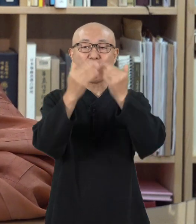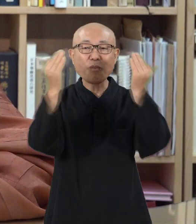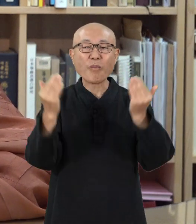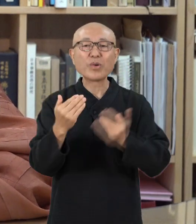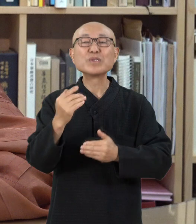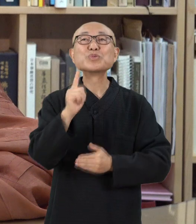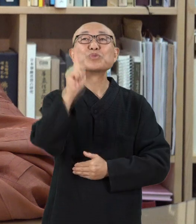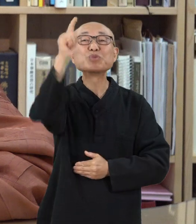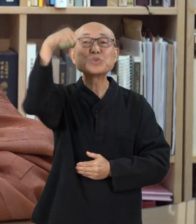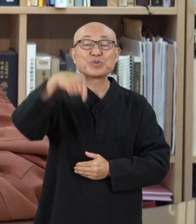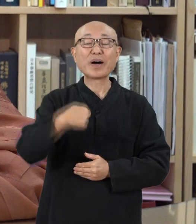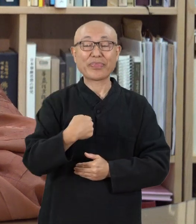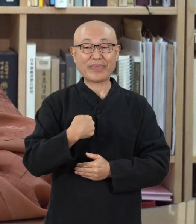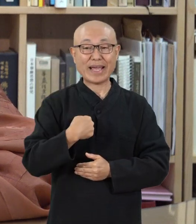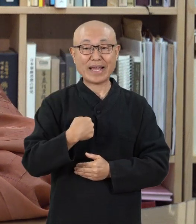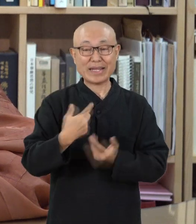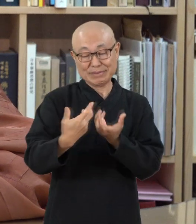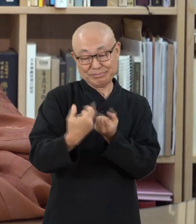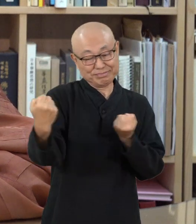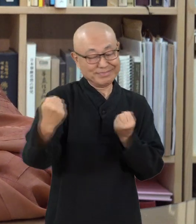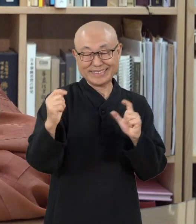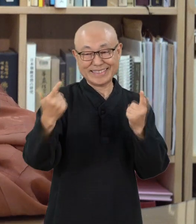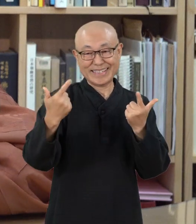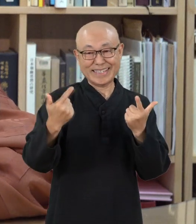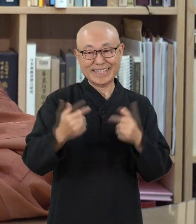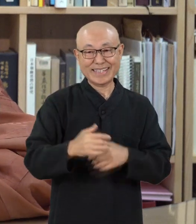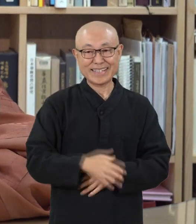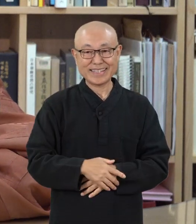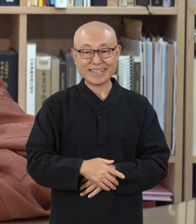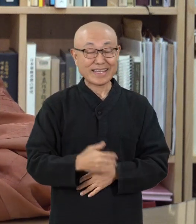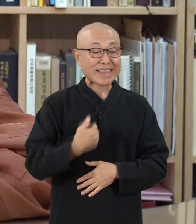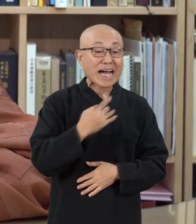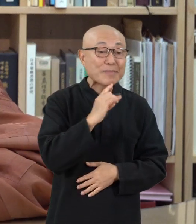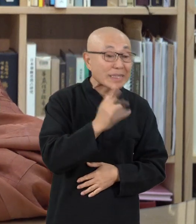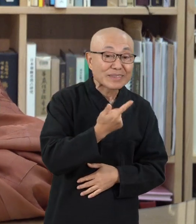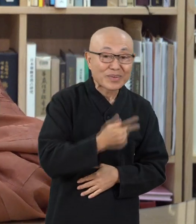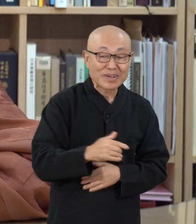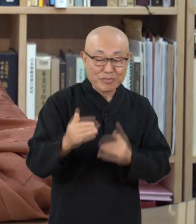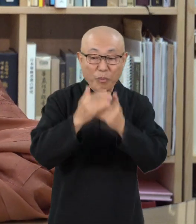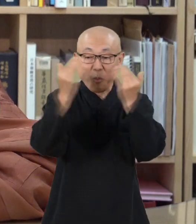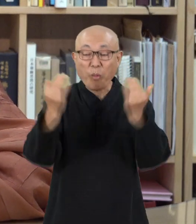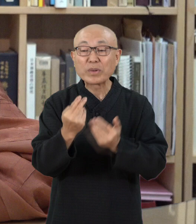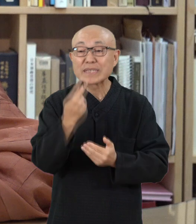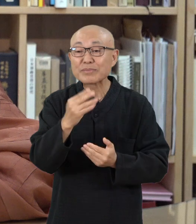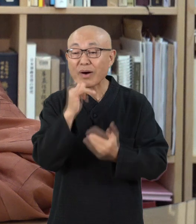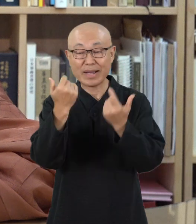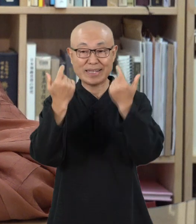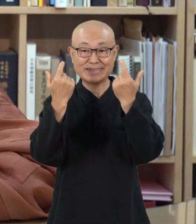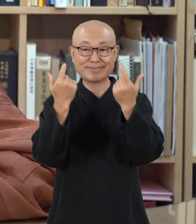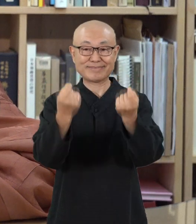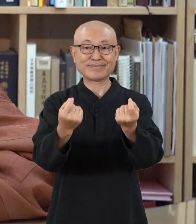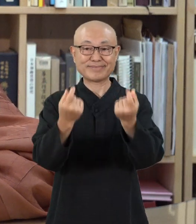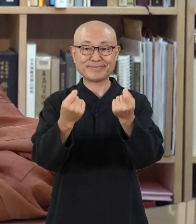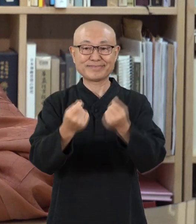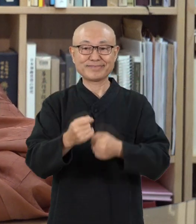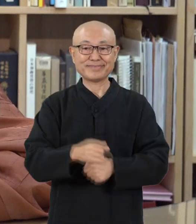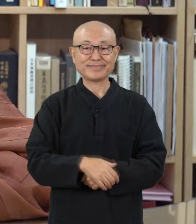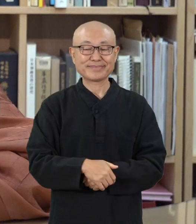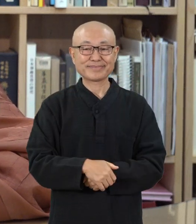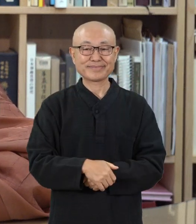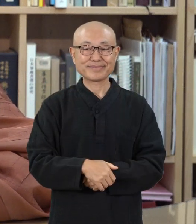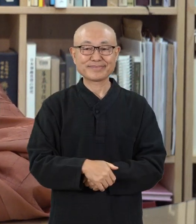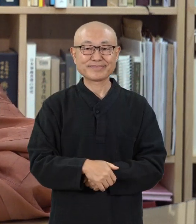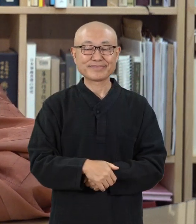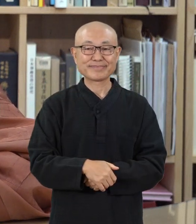우주와 내가 둘이 아니로구나. 나만 그럴 뿐이 아니라 모든 생명이 다 함께